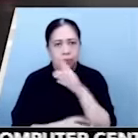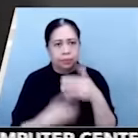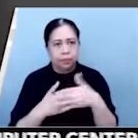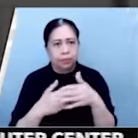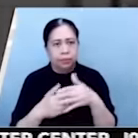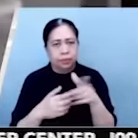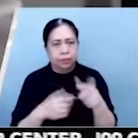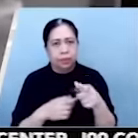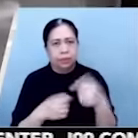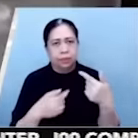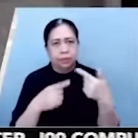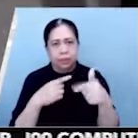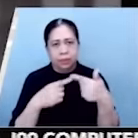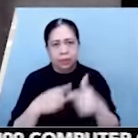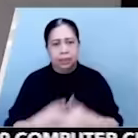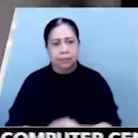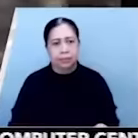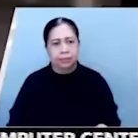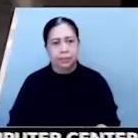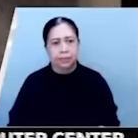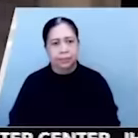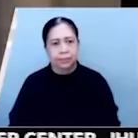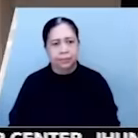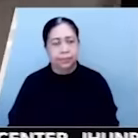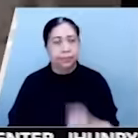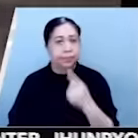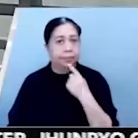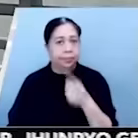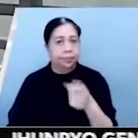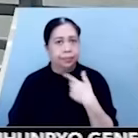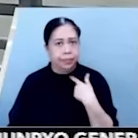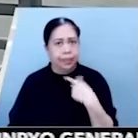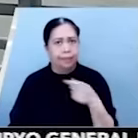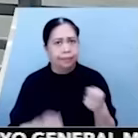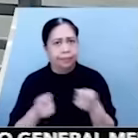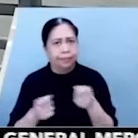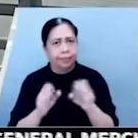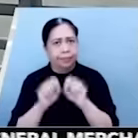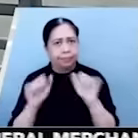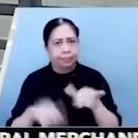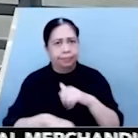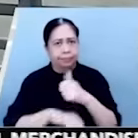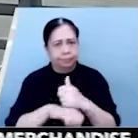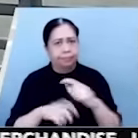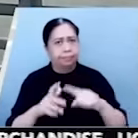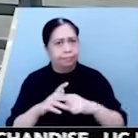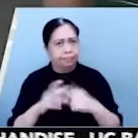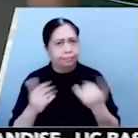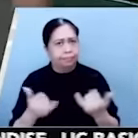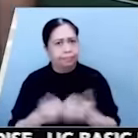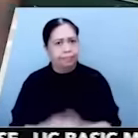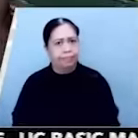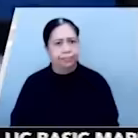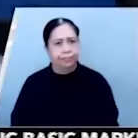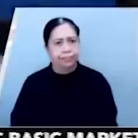gate. Tiniyak nila na may pest control system na ipinatutupad sa Naiya.